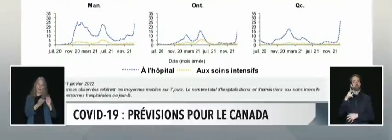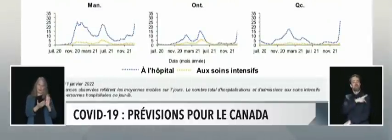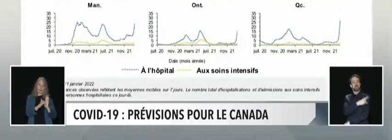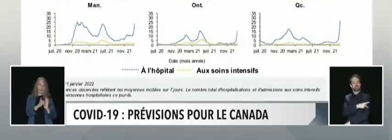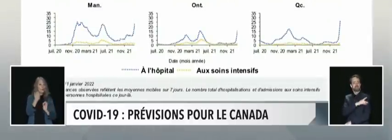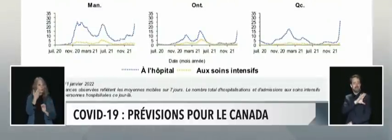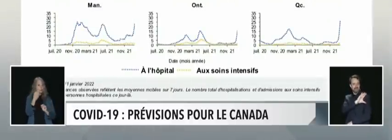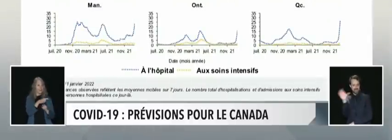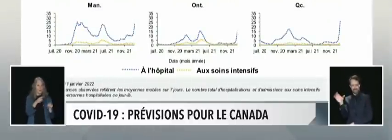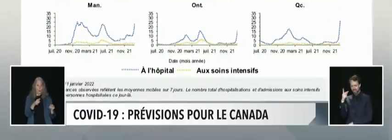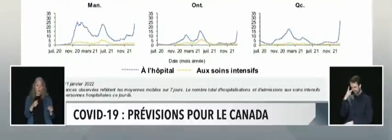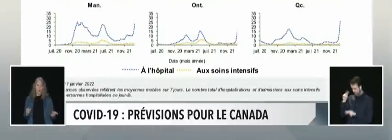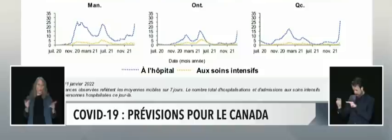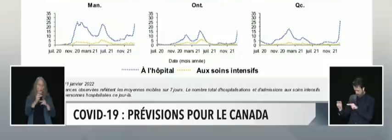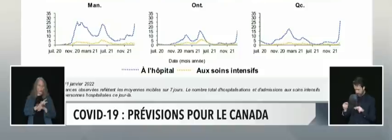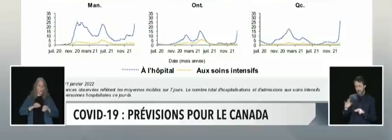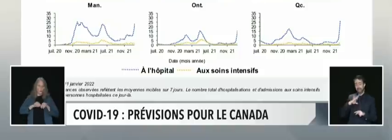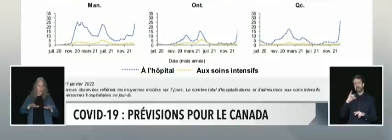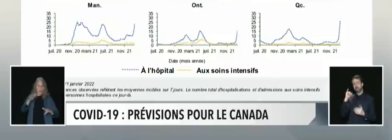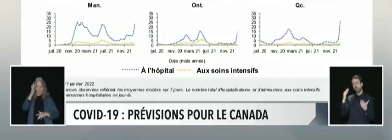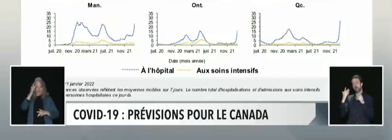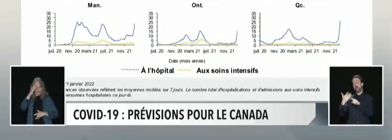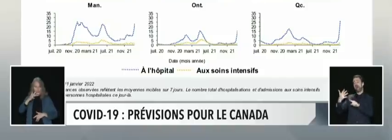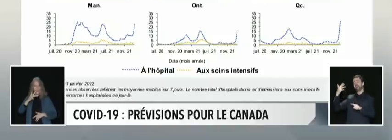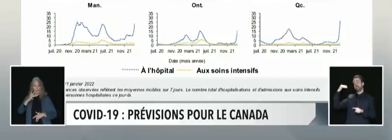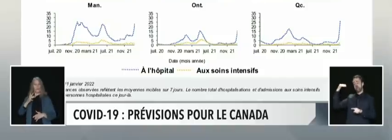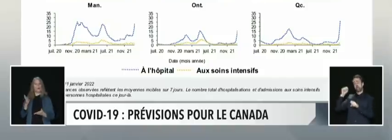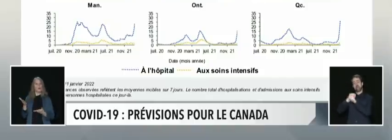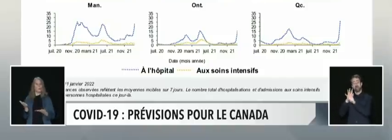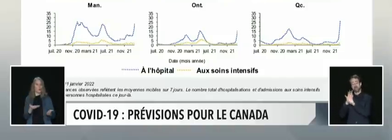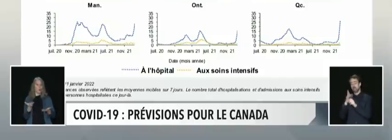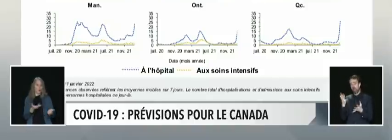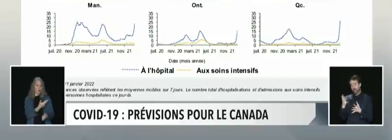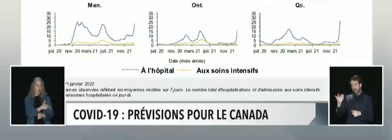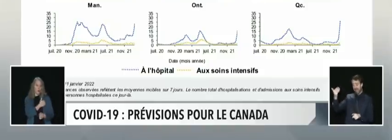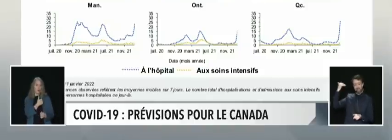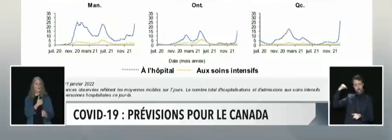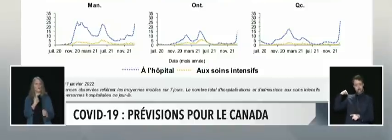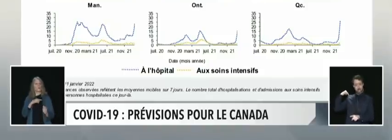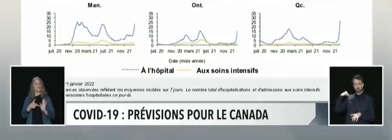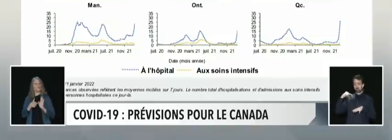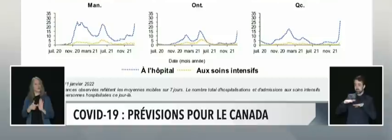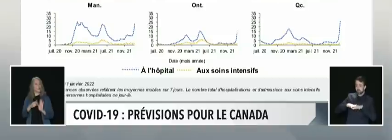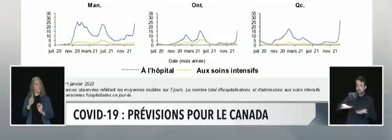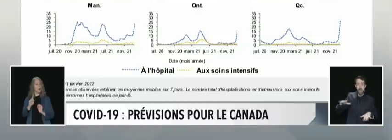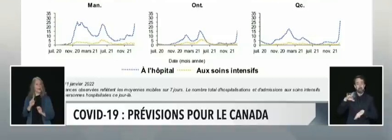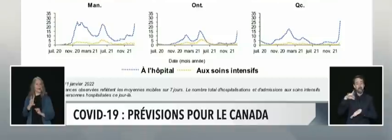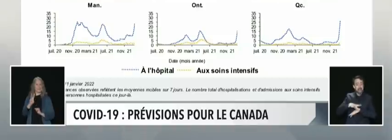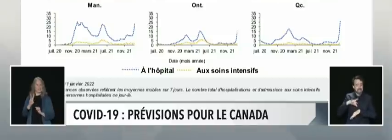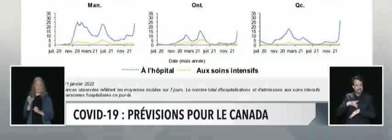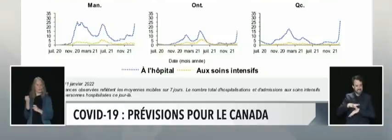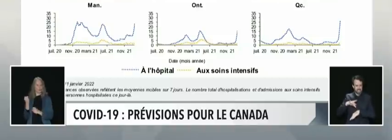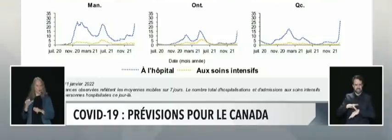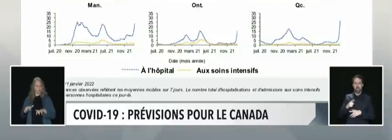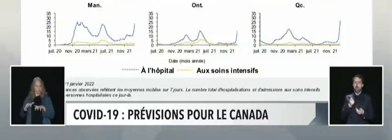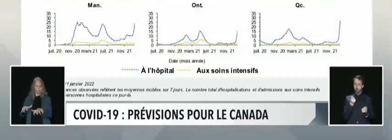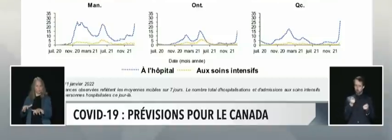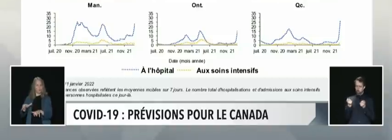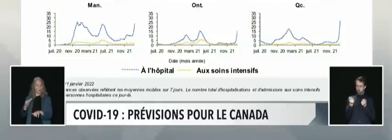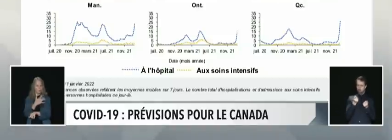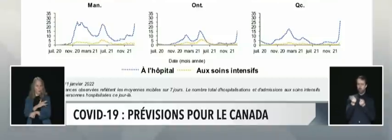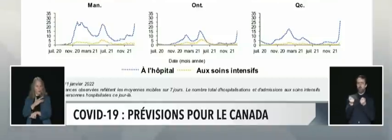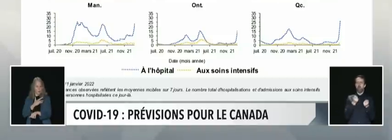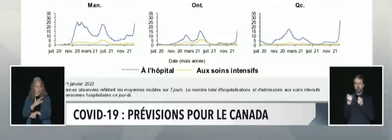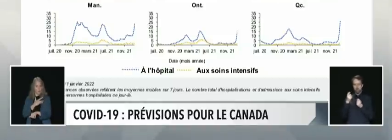aux vagues précédentes de la pandémie, pendant lesquelles la propagation de la maladie était généralement bien maîtrisée dans